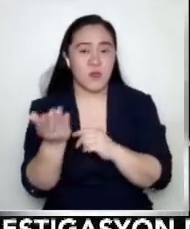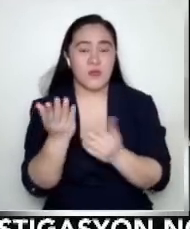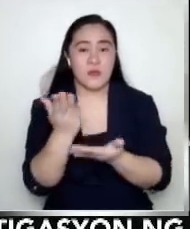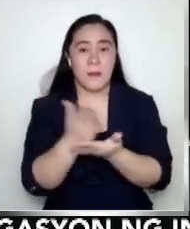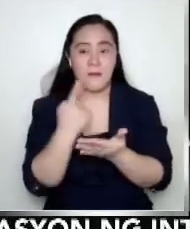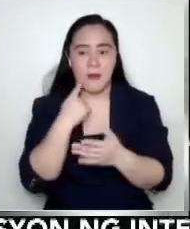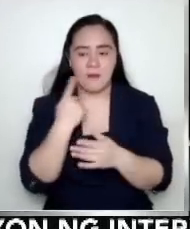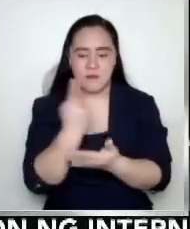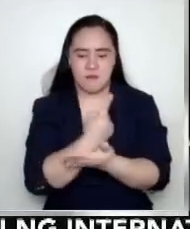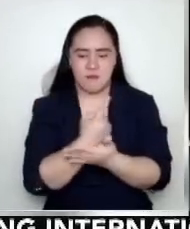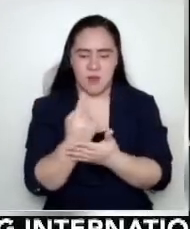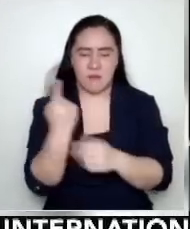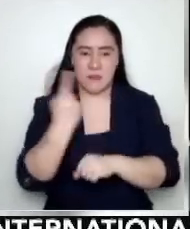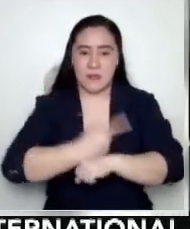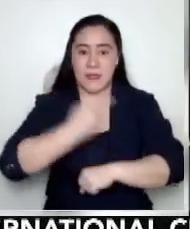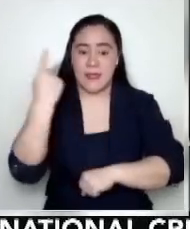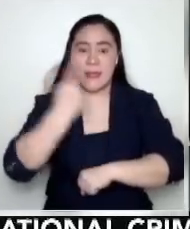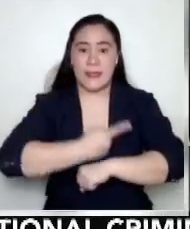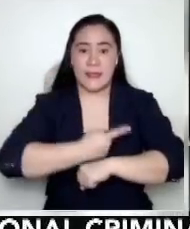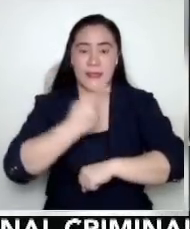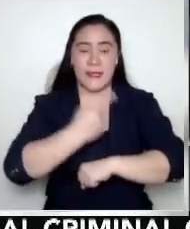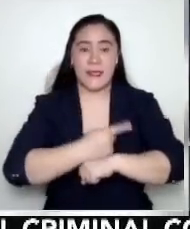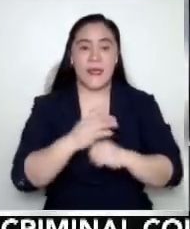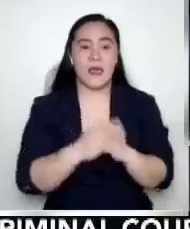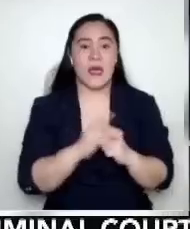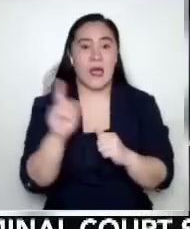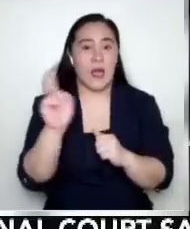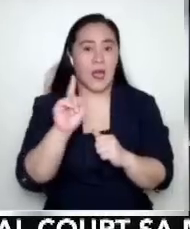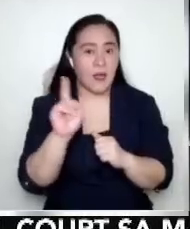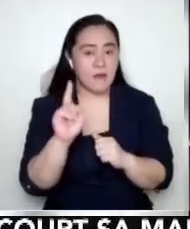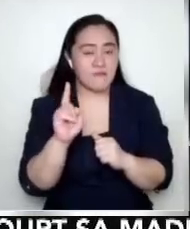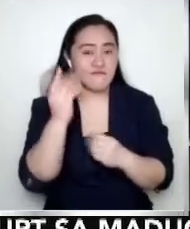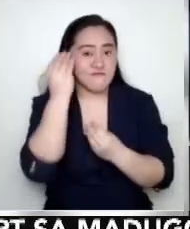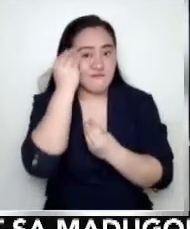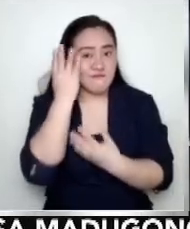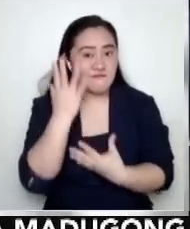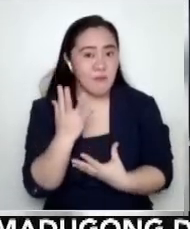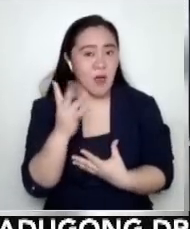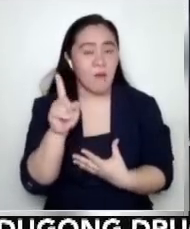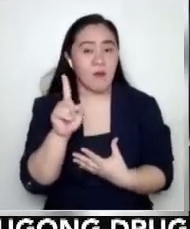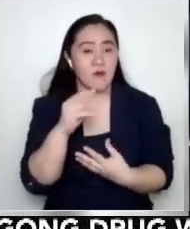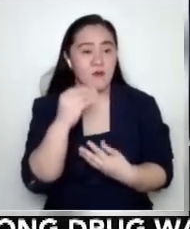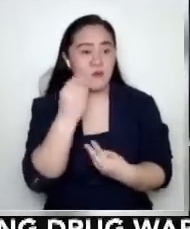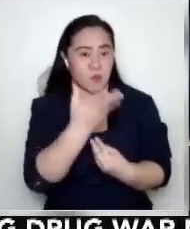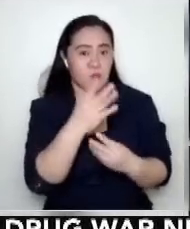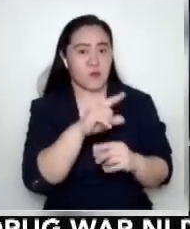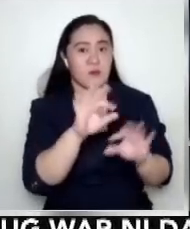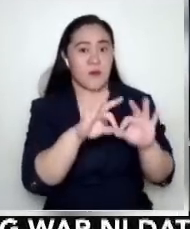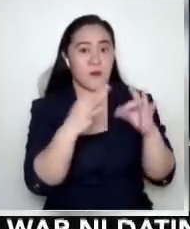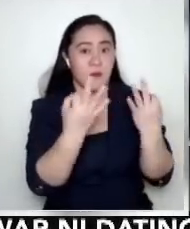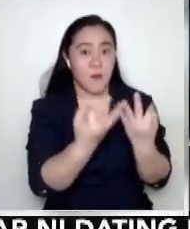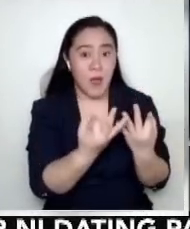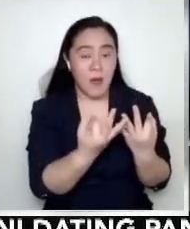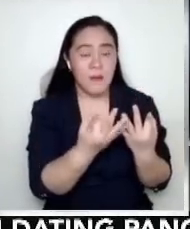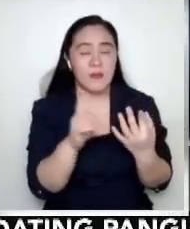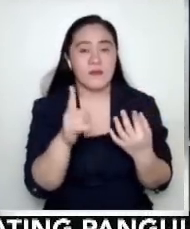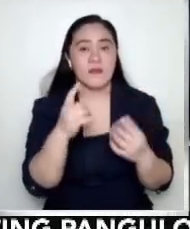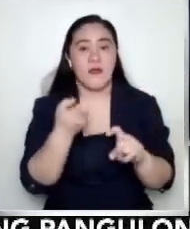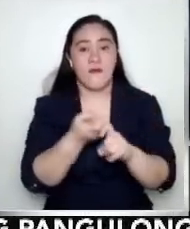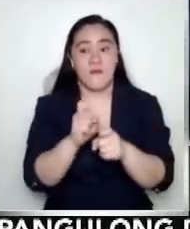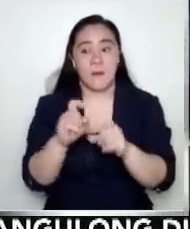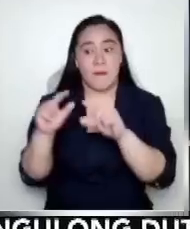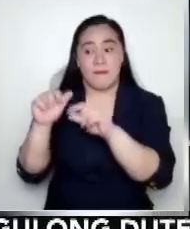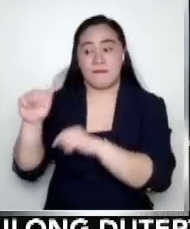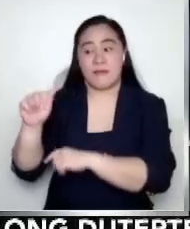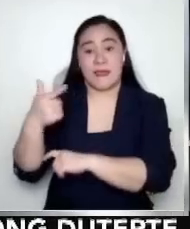that na i-report sa amin ng pamilya or ng recruitment agency na may ganun nga